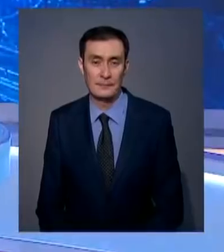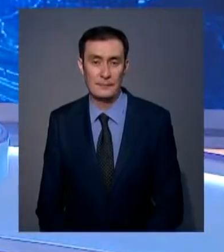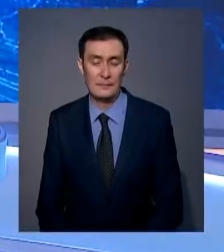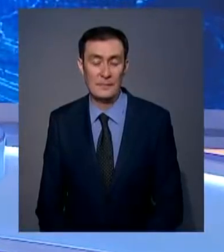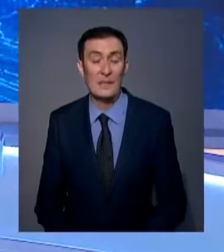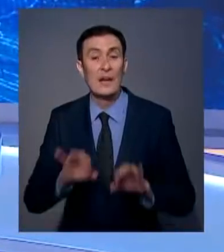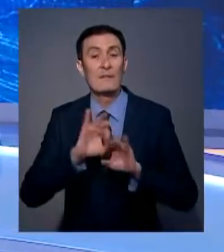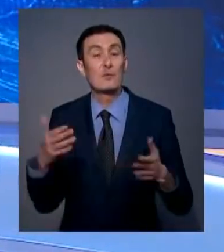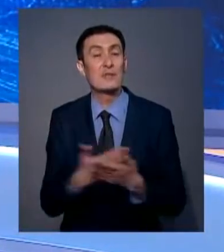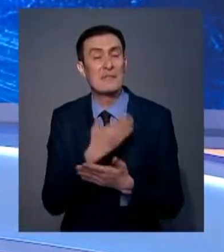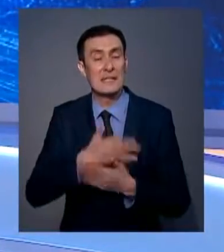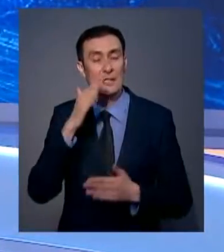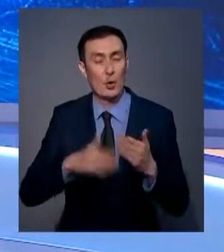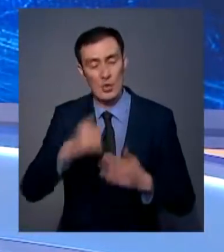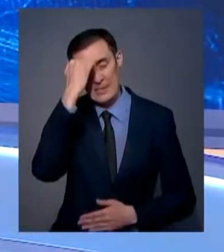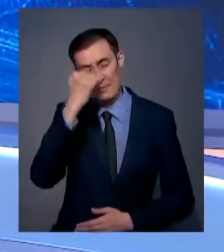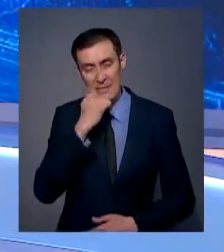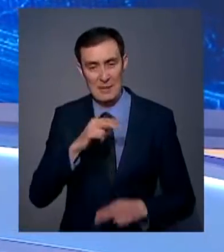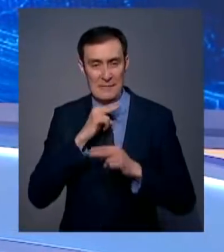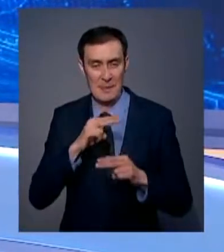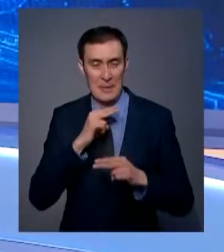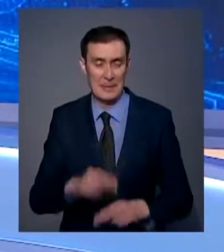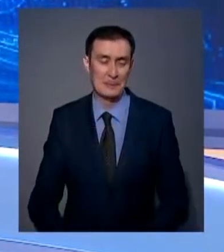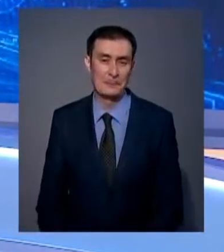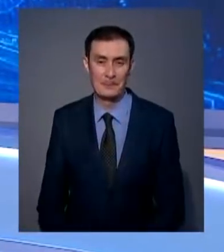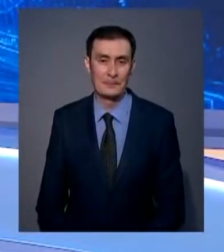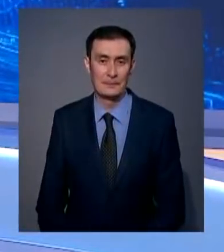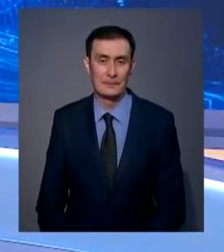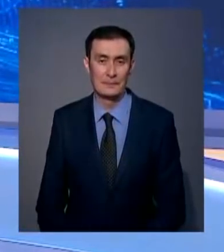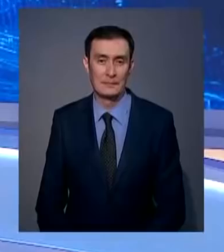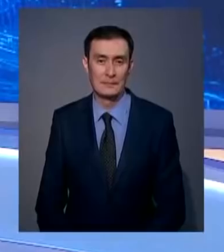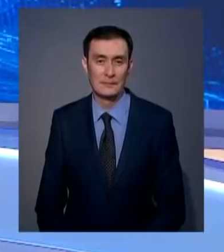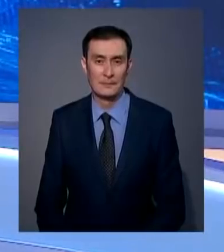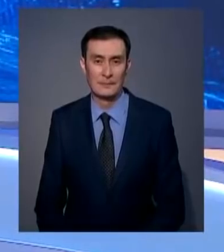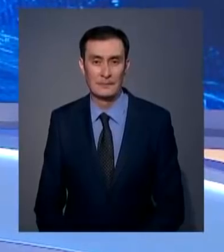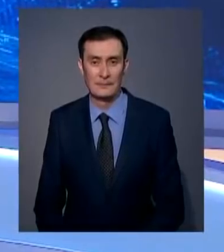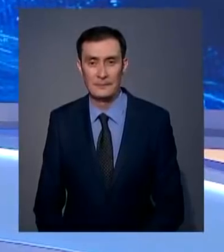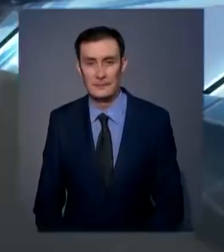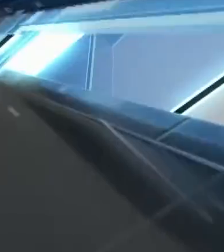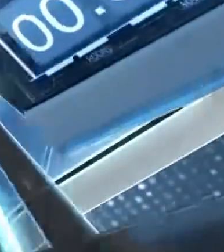И на этом все. Следите за развитием событий вместе с нами на телеканале Хабар 24. Всего доброго.